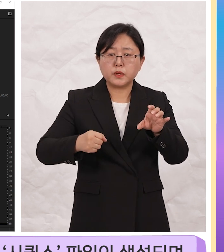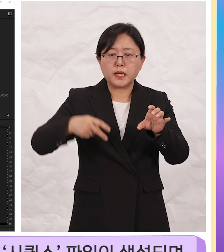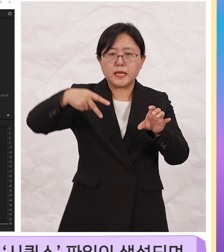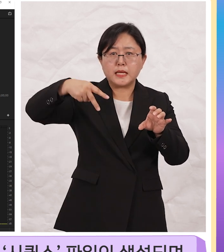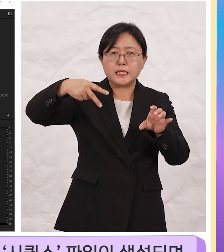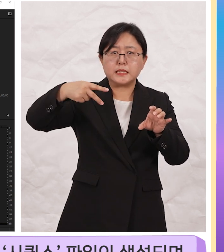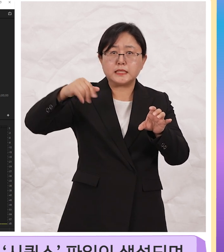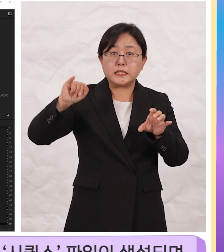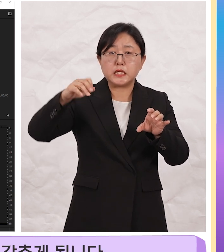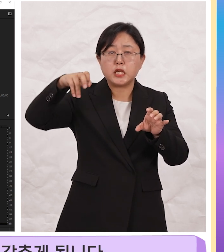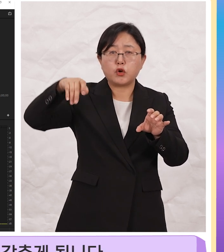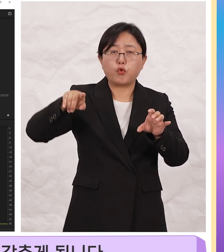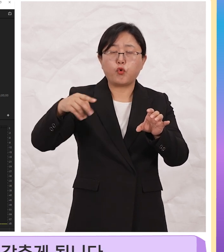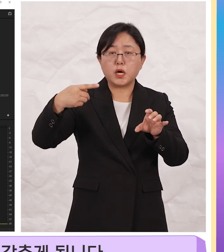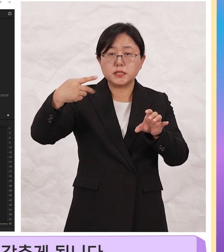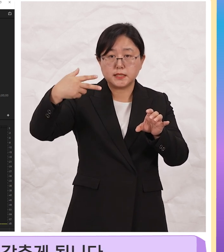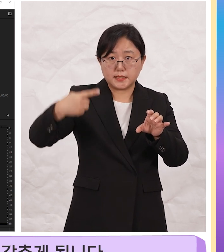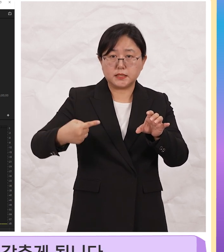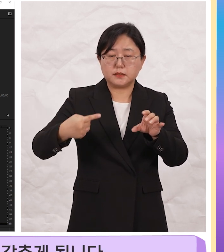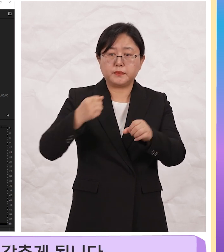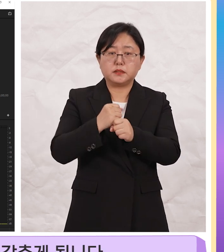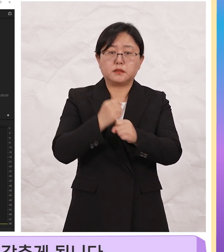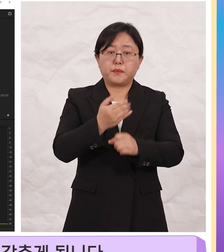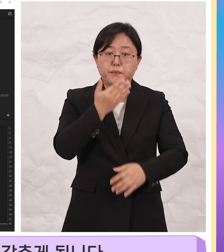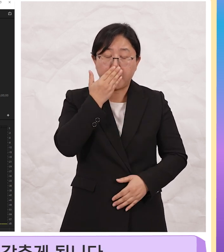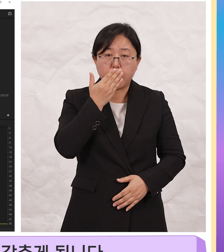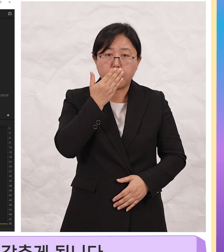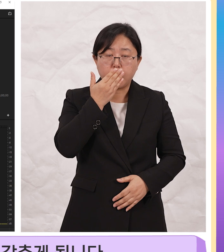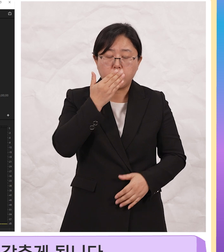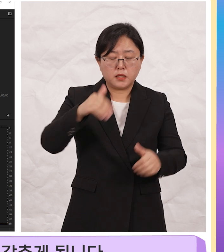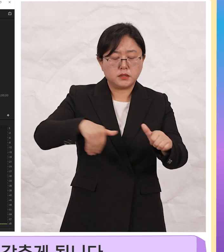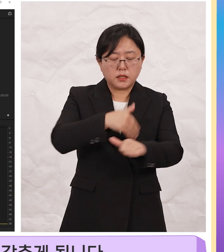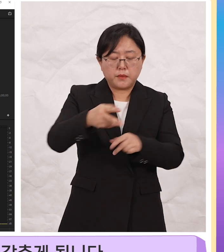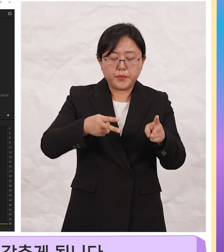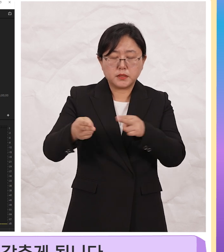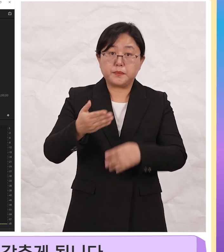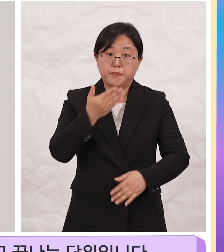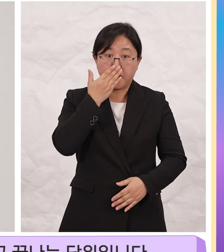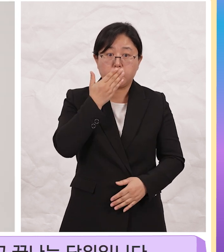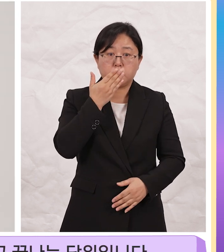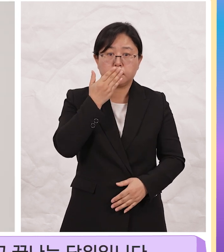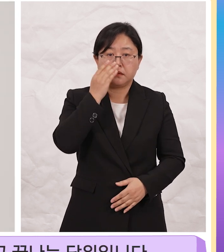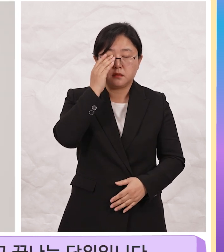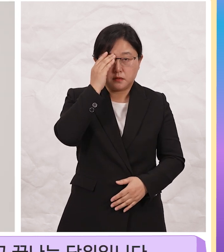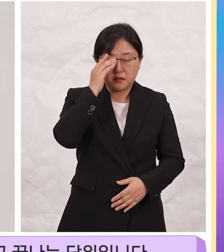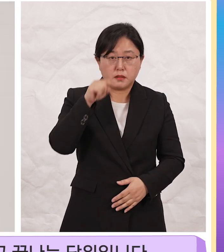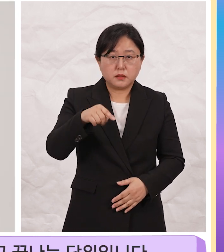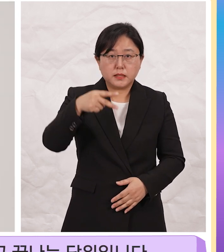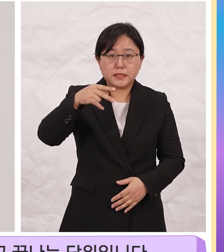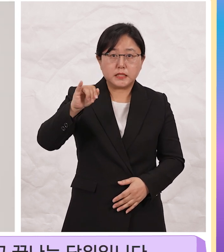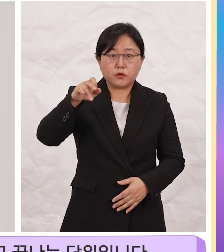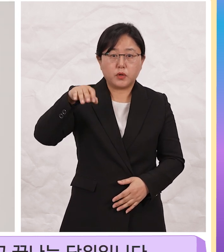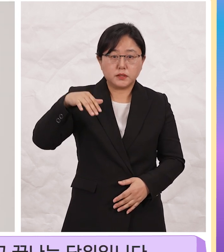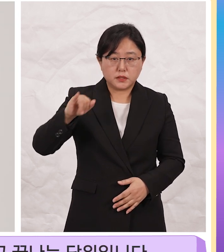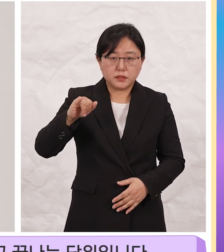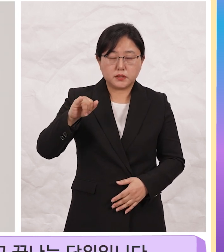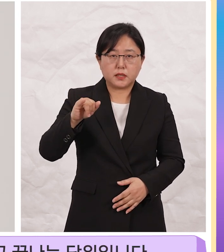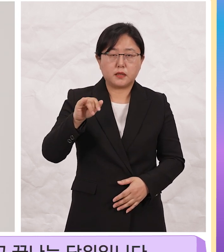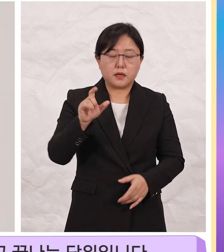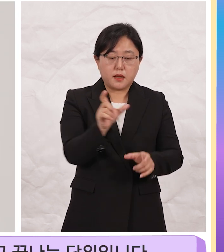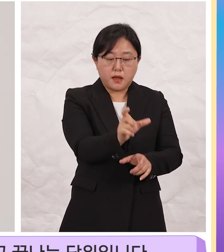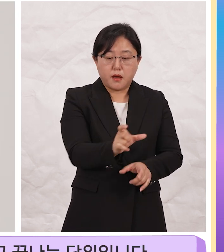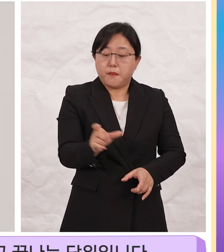시퀀스 파일이 생성되며 드디어 편집 작업을 할 수 있는 조건을 갖추게 됩니다. 여기서 시퀀스란